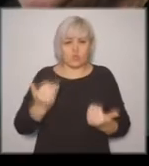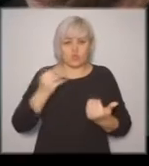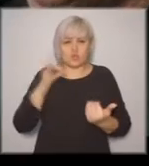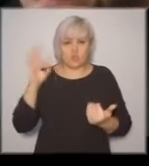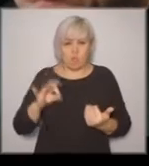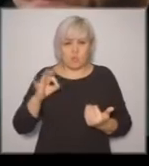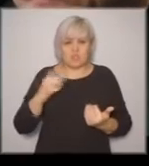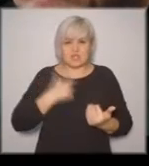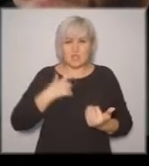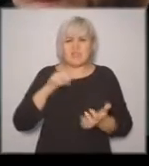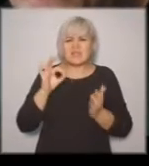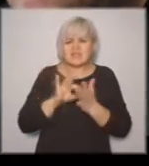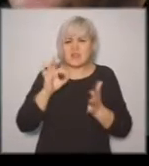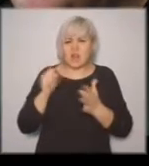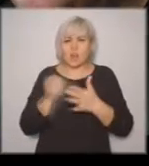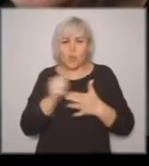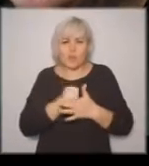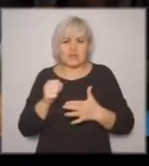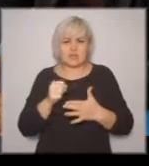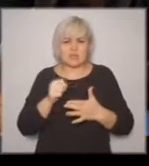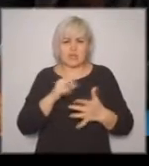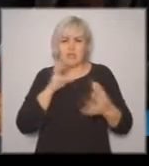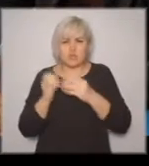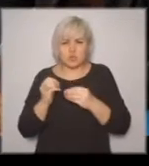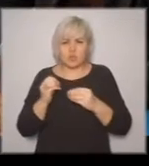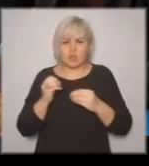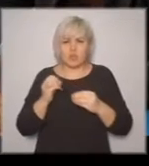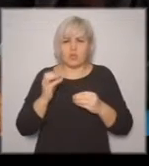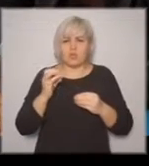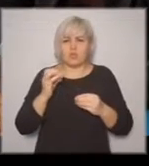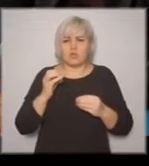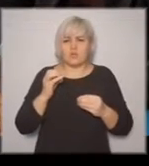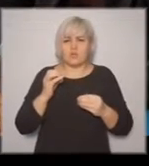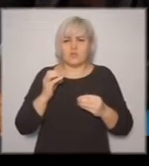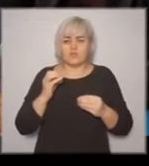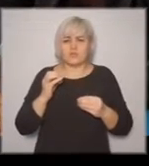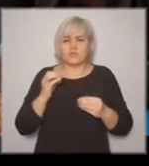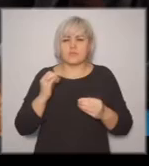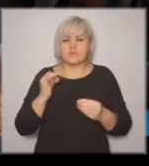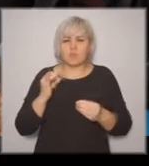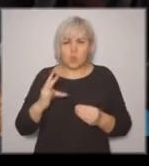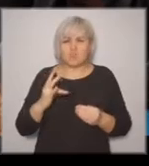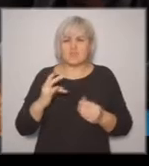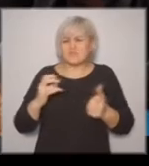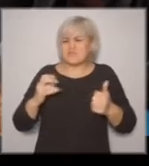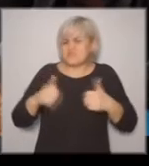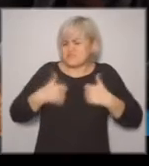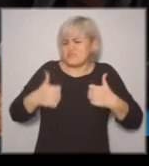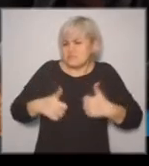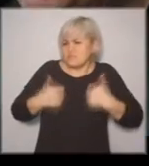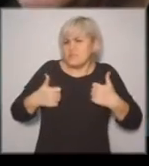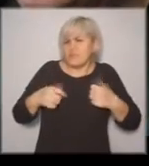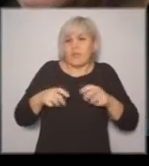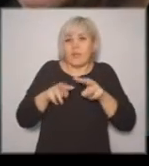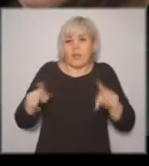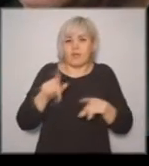молодой парень и добивается, скажем так, поставленных для себя целей. Но вот